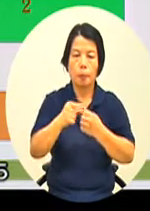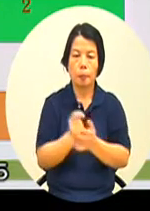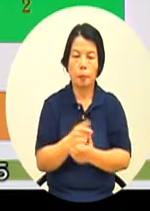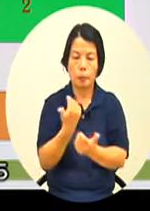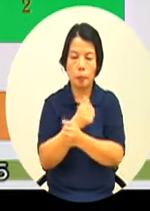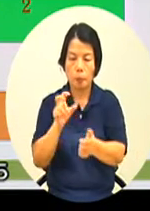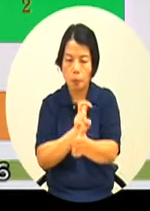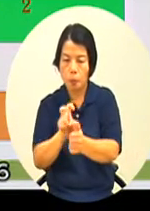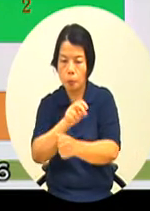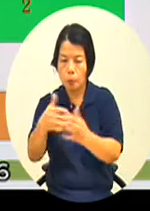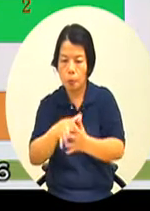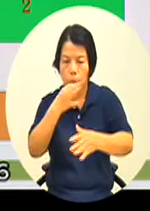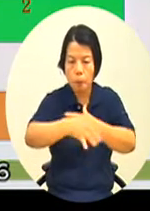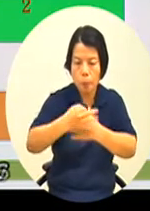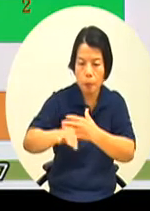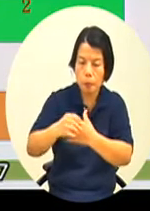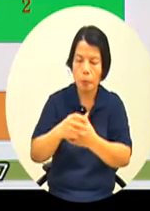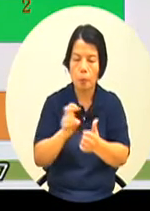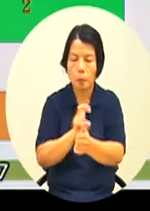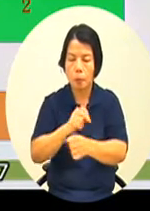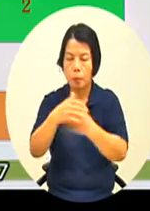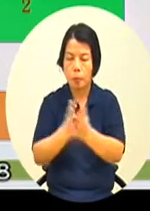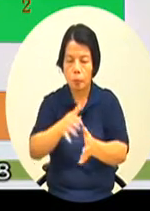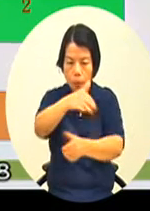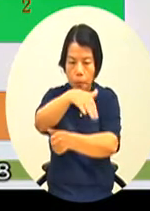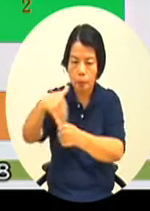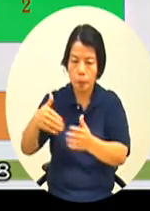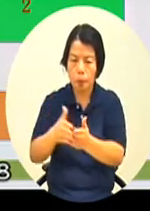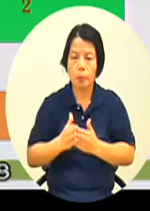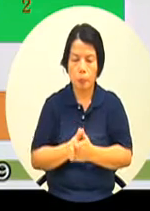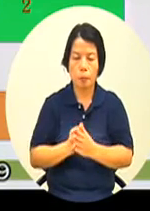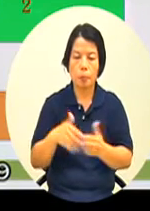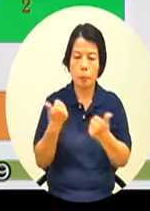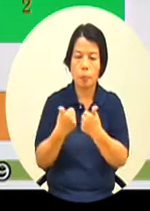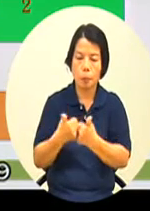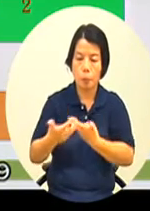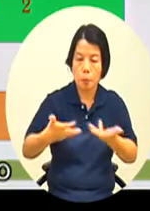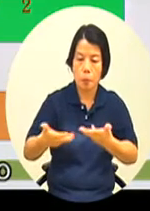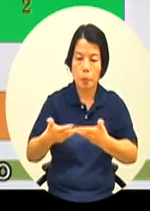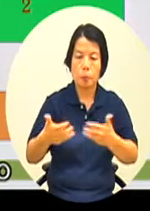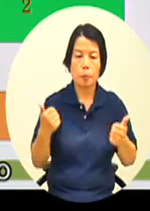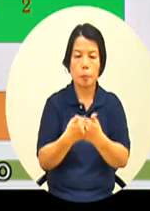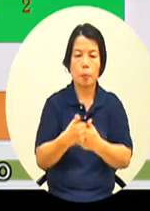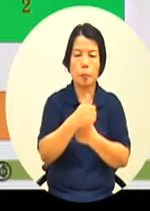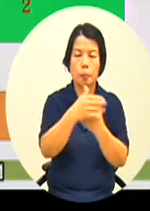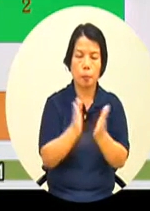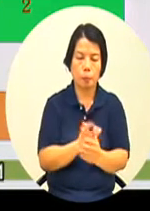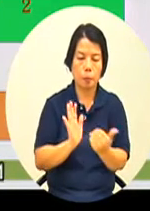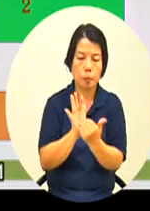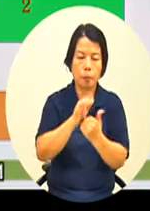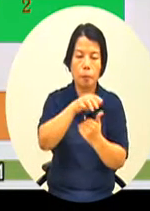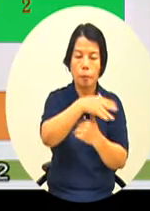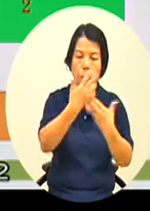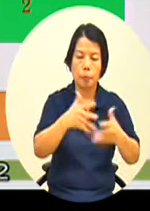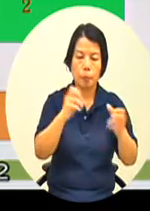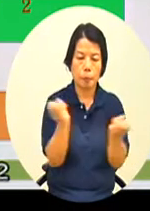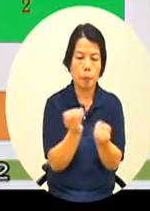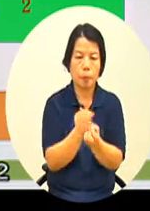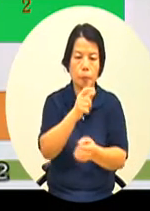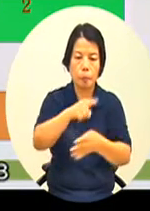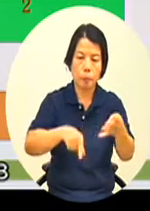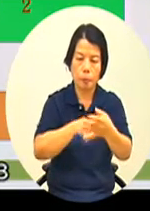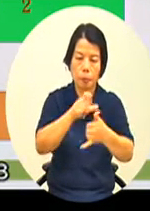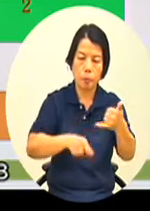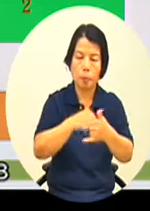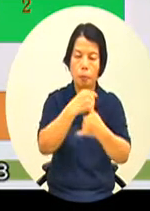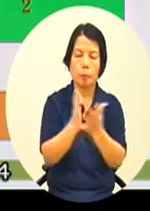关的缺失改善情形。另外，召开相关的维护汇报，来检讨维护措施，防范各种事件发生。再者，我